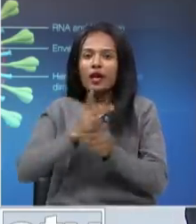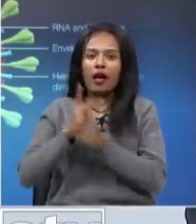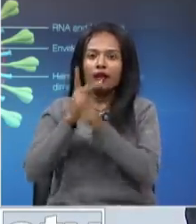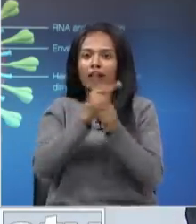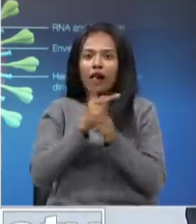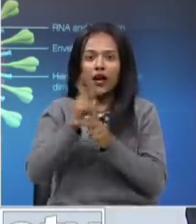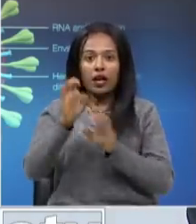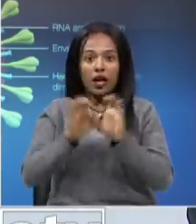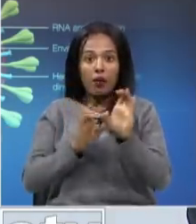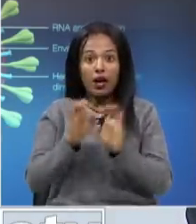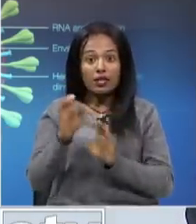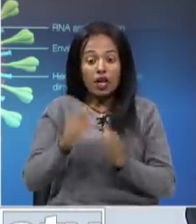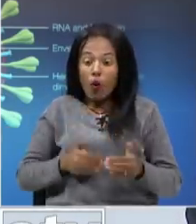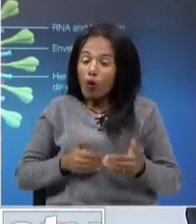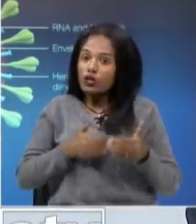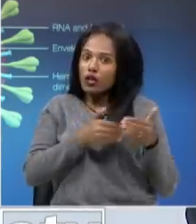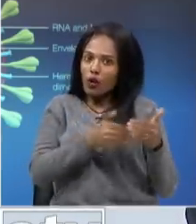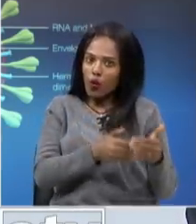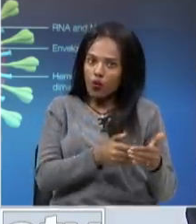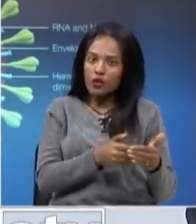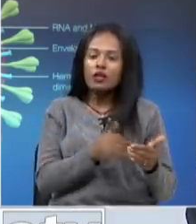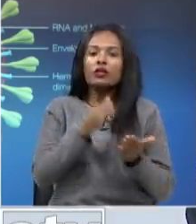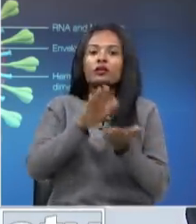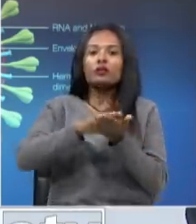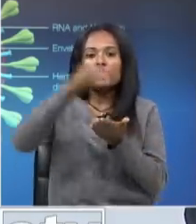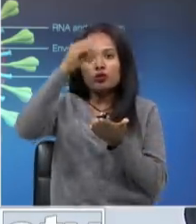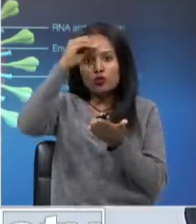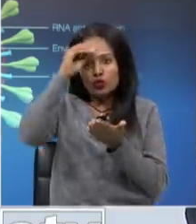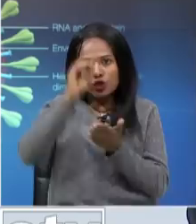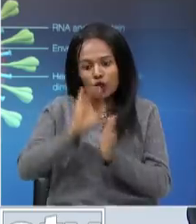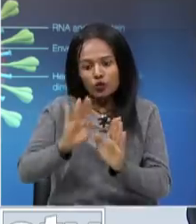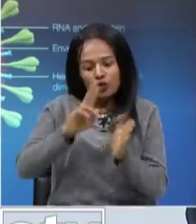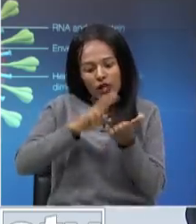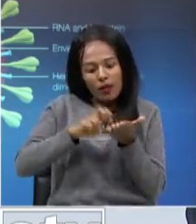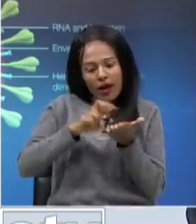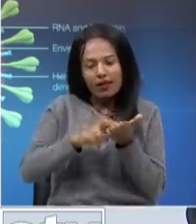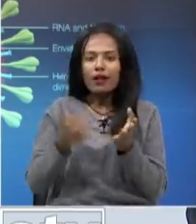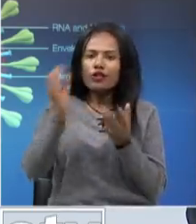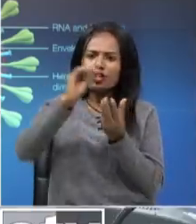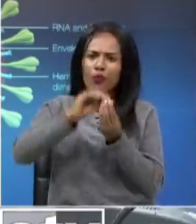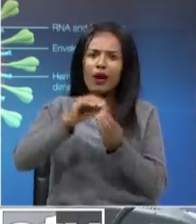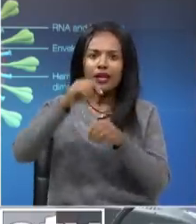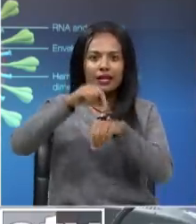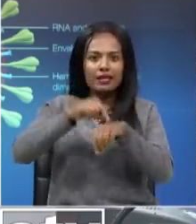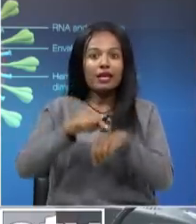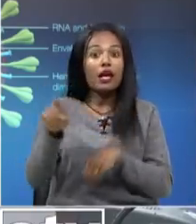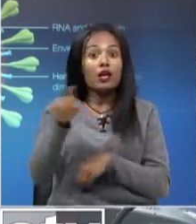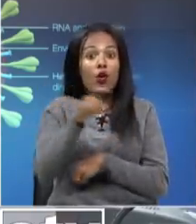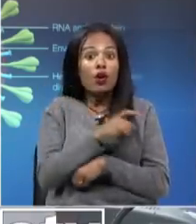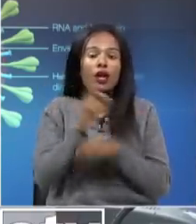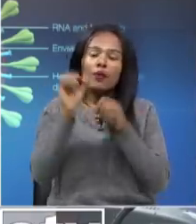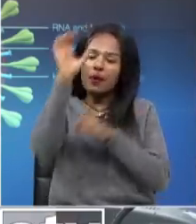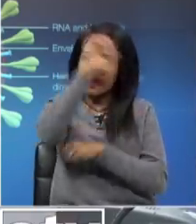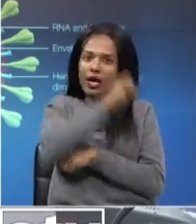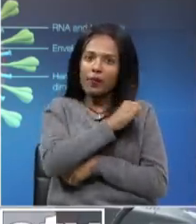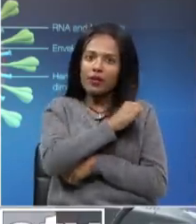ጥንቃቄ ከማድረግ ጎን ለጎን ትምህርቶቻችሁን ለማጥናት ተጨማሪ ጊዜ እንደሆነ